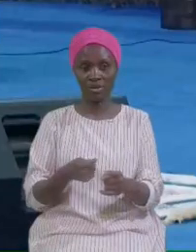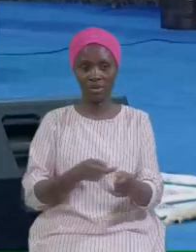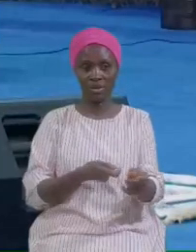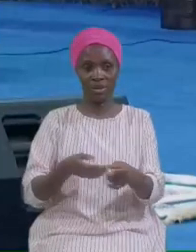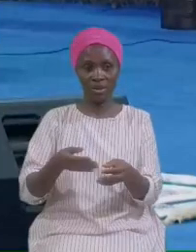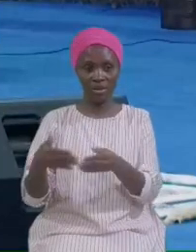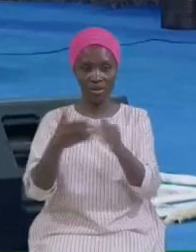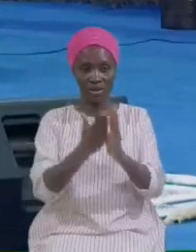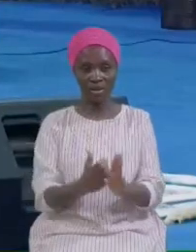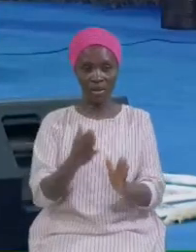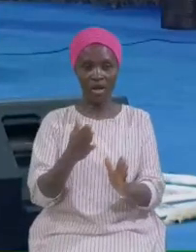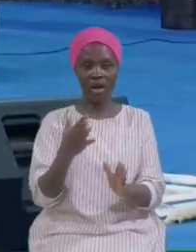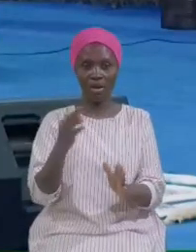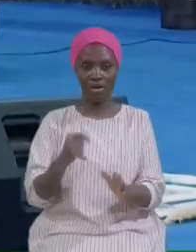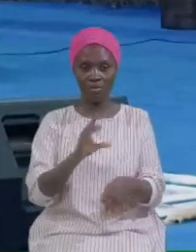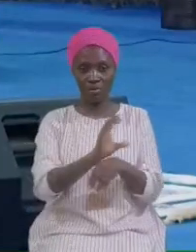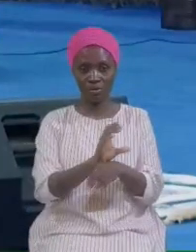dirent,